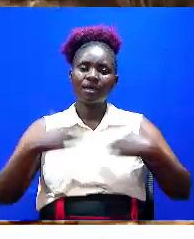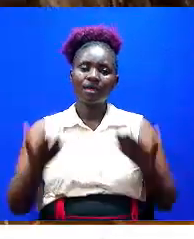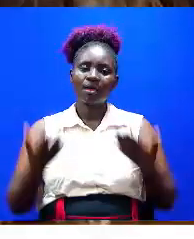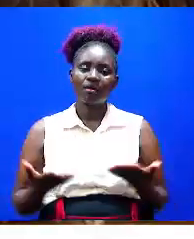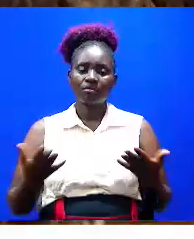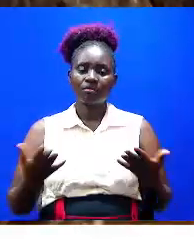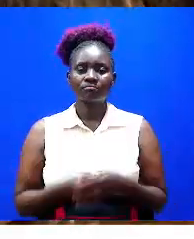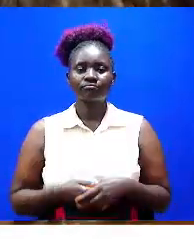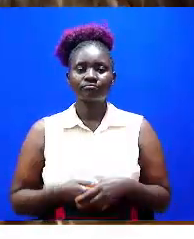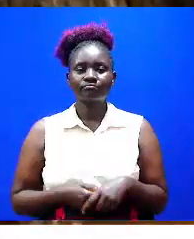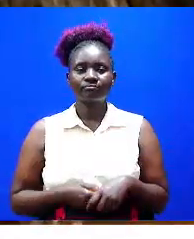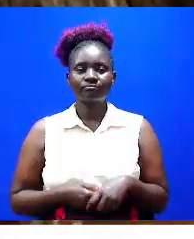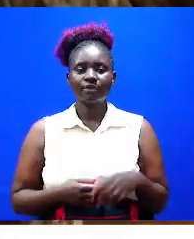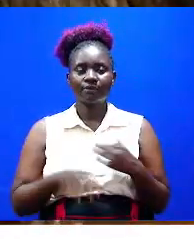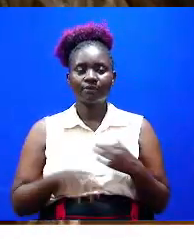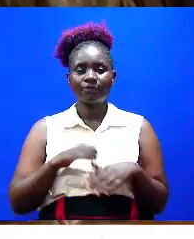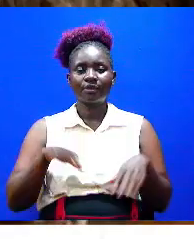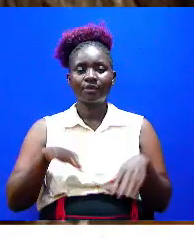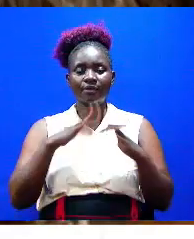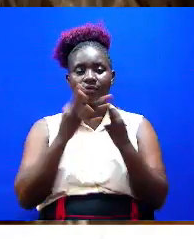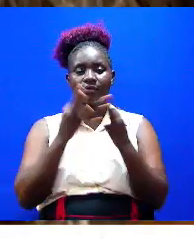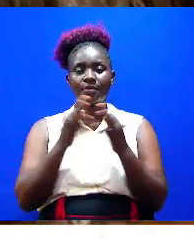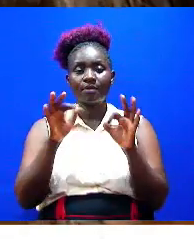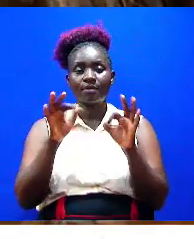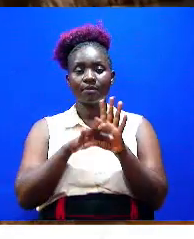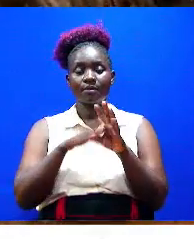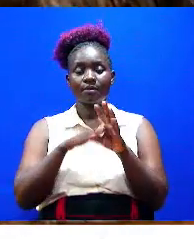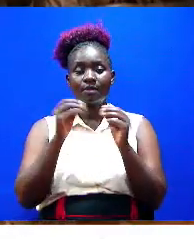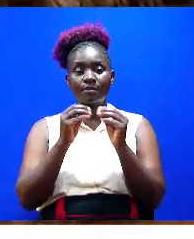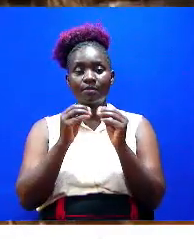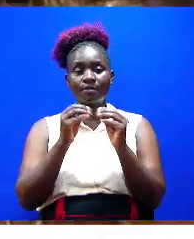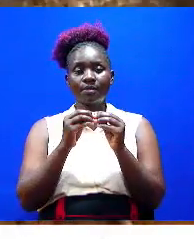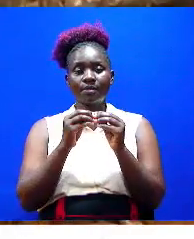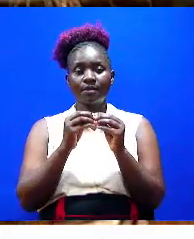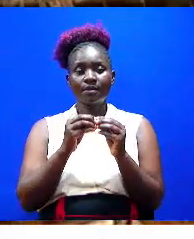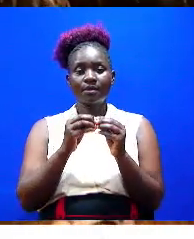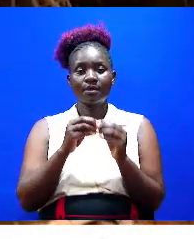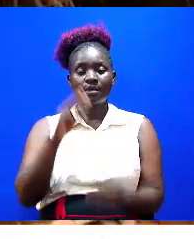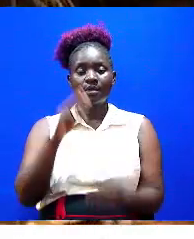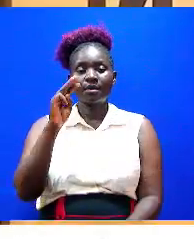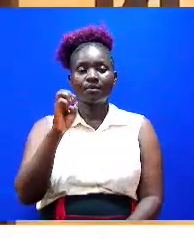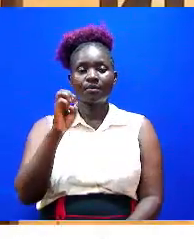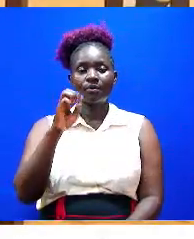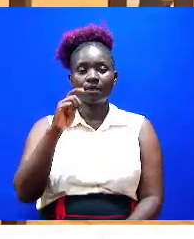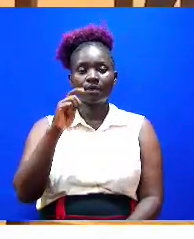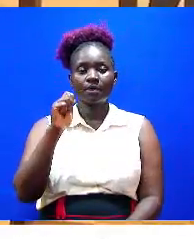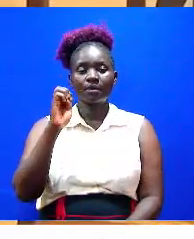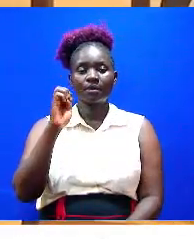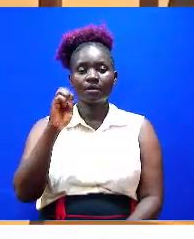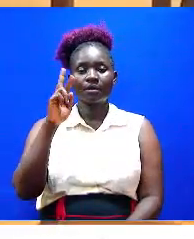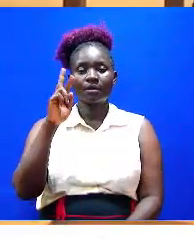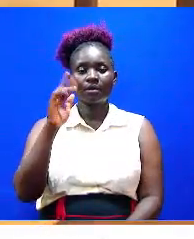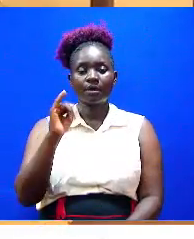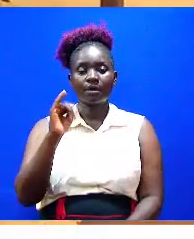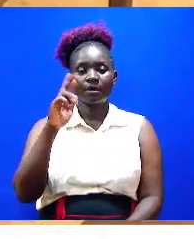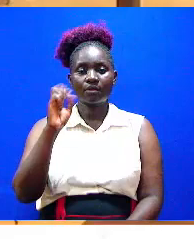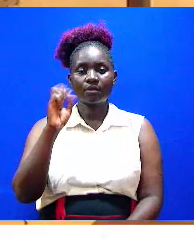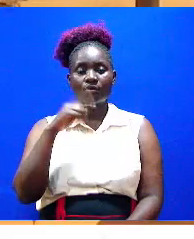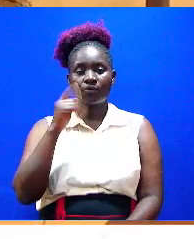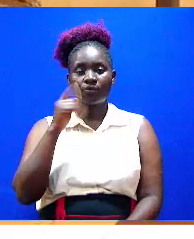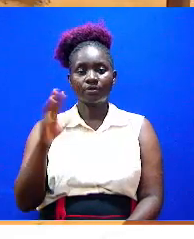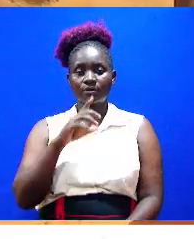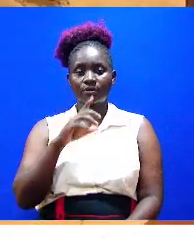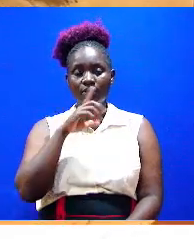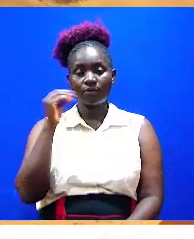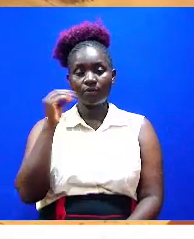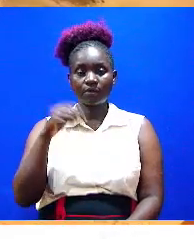Ni meye ngeje iga aseto kumre namu na badhi sheva mokeira uyoru musubati buye ngeje iga uyoru ule buo yehe kuchako konyo mumura